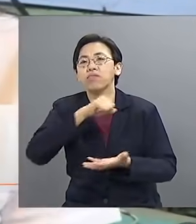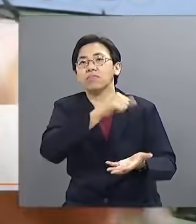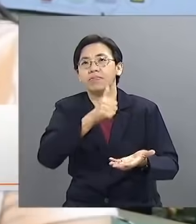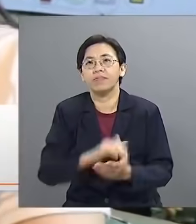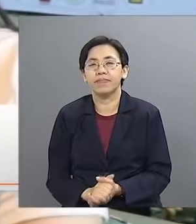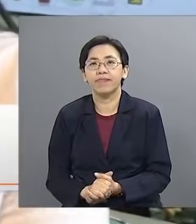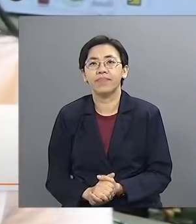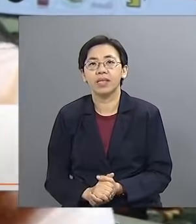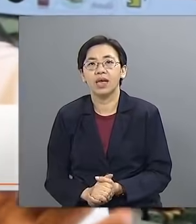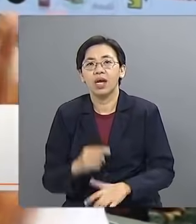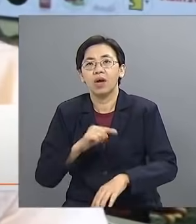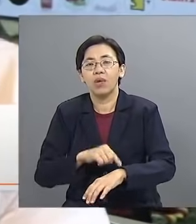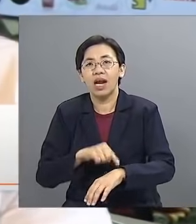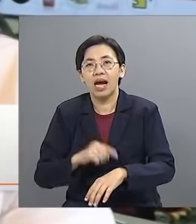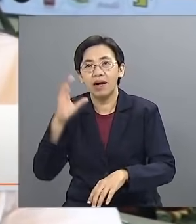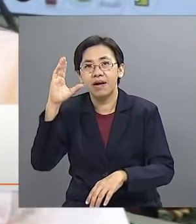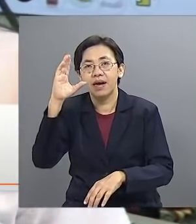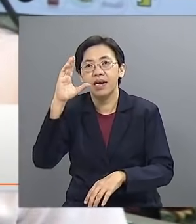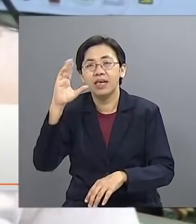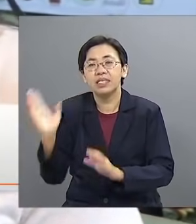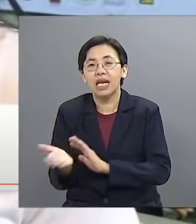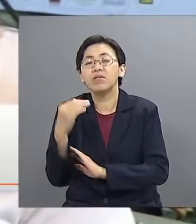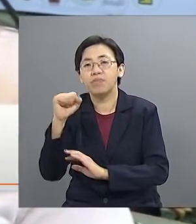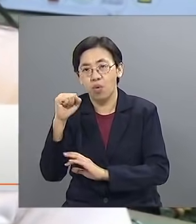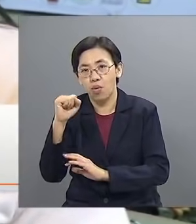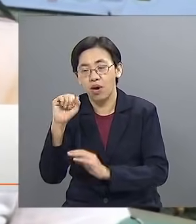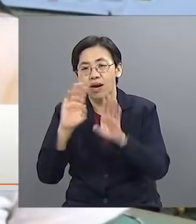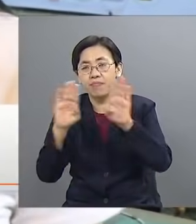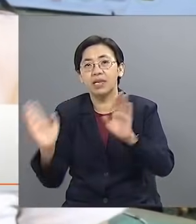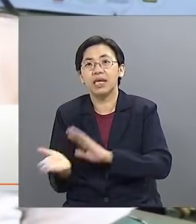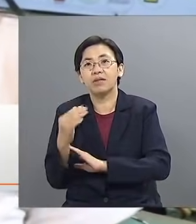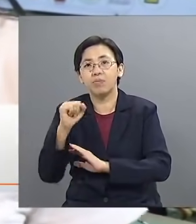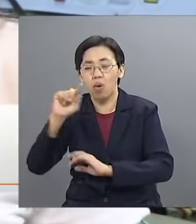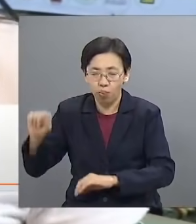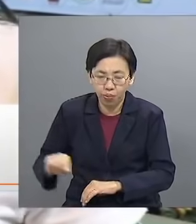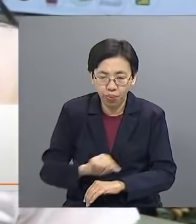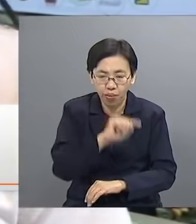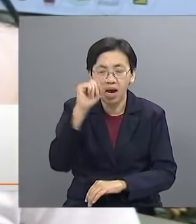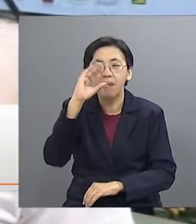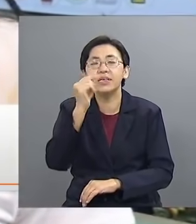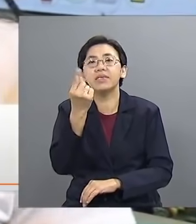10ทุ่มเอ้ย10โมงเช้าถึง5ประมาณ5ทุ่มค่ะแต่ถ้าเ